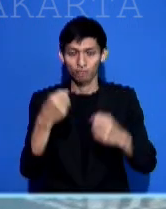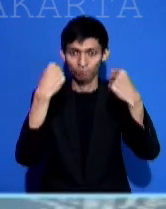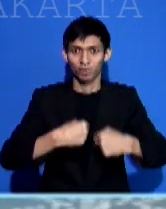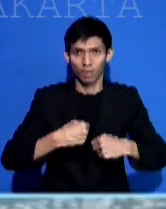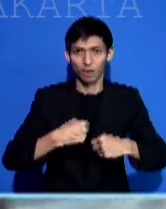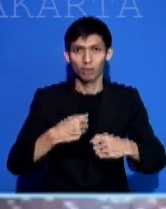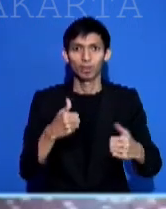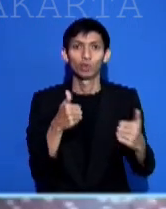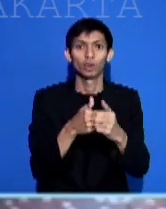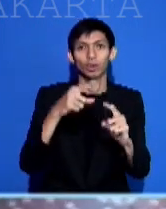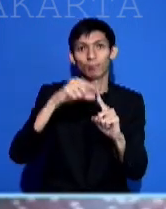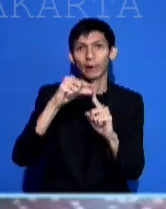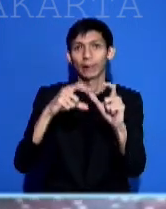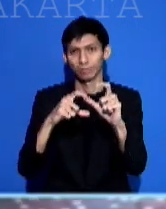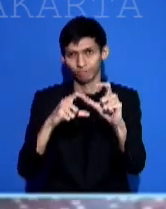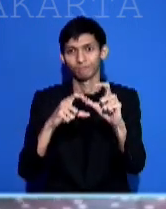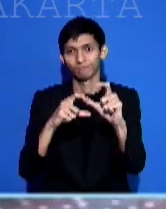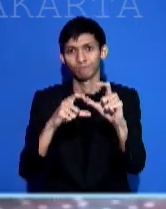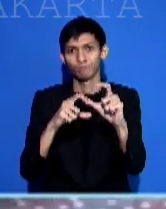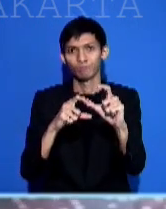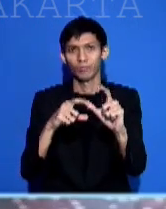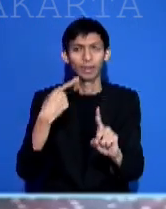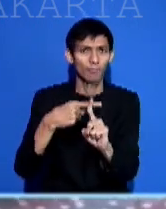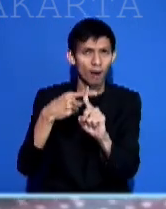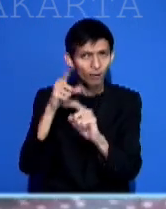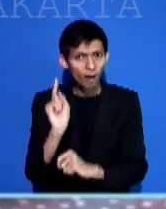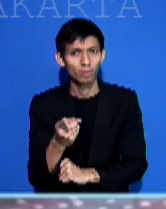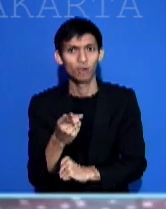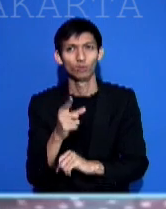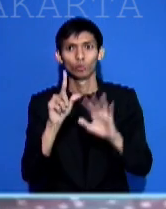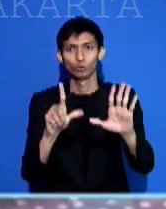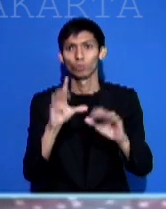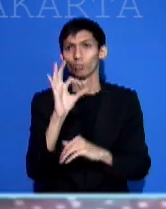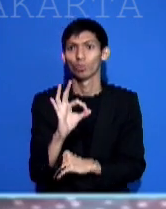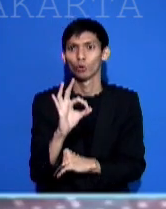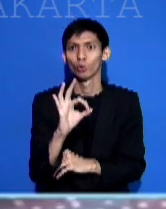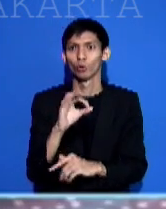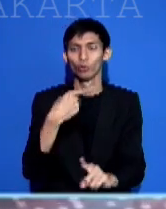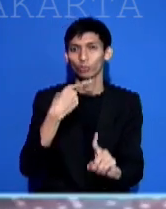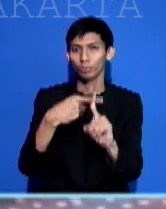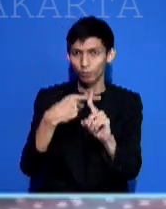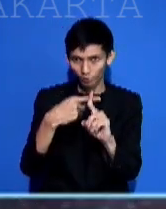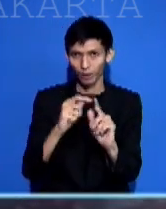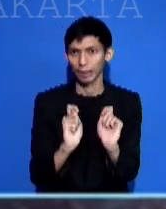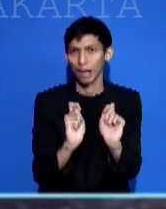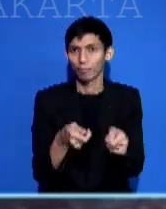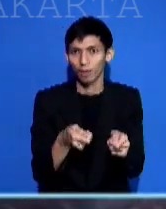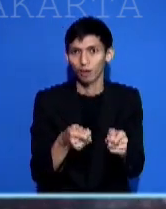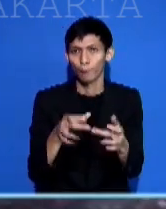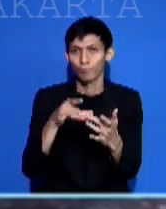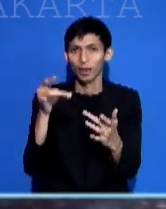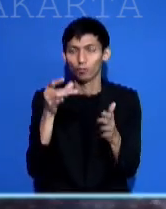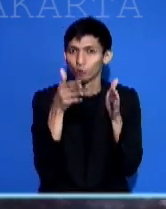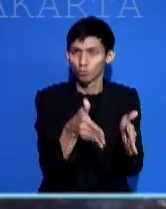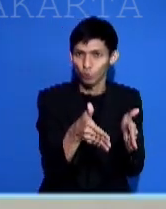1.427 masuk dalam daftar pemilih tambahan DPT, 70 narapidana masuk dalam daftar pemilih khusus, sementara 49